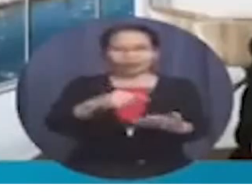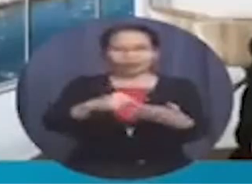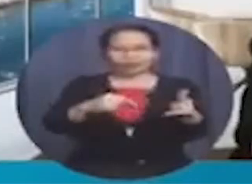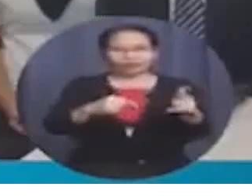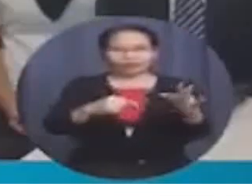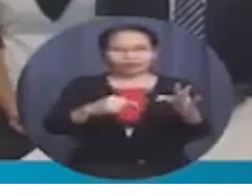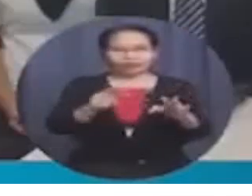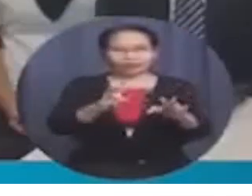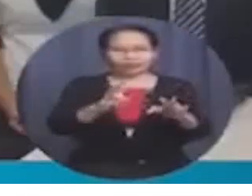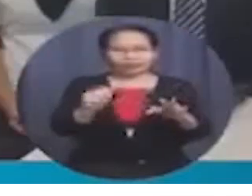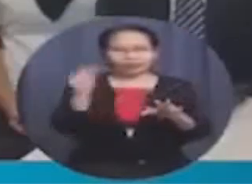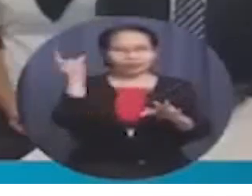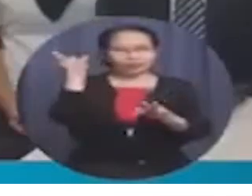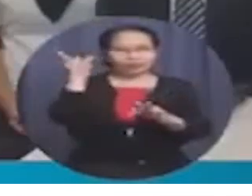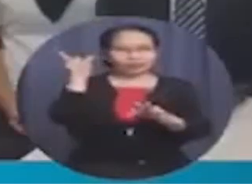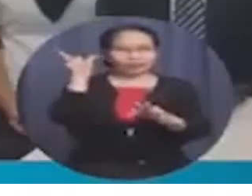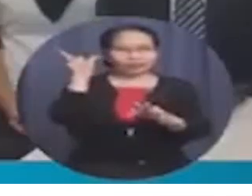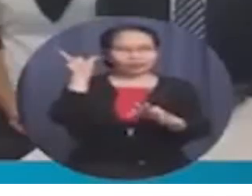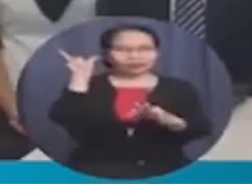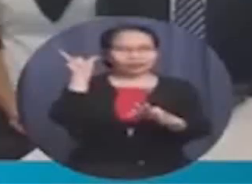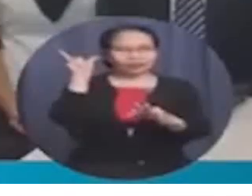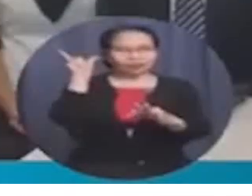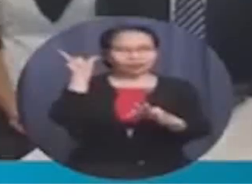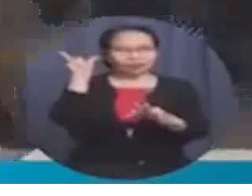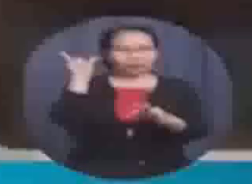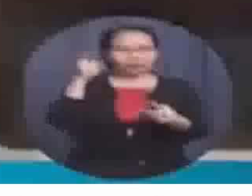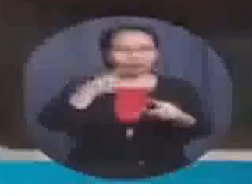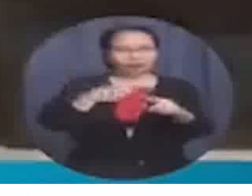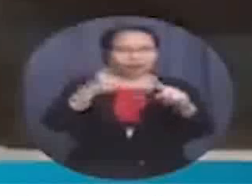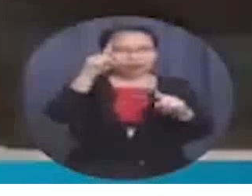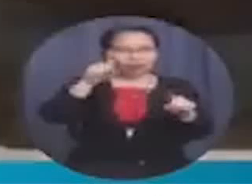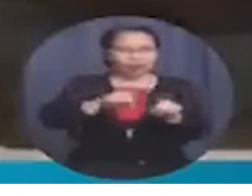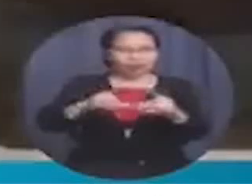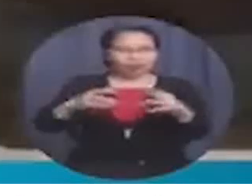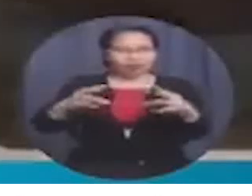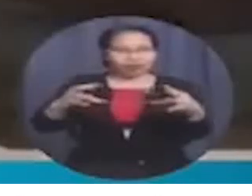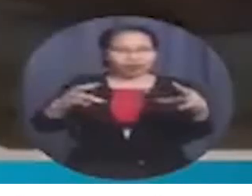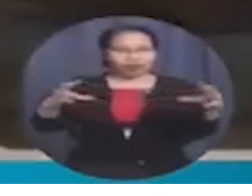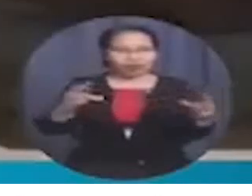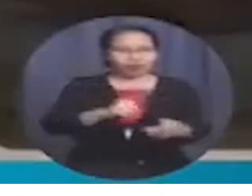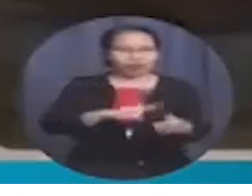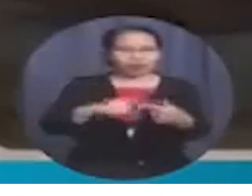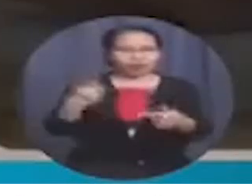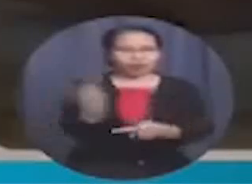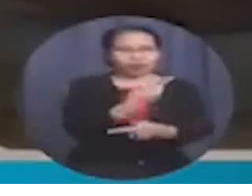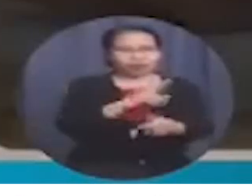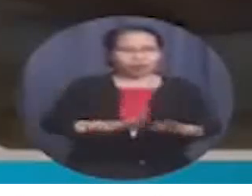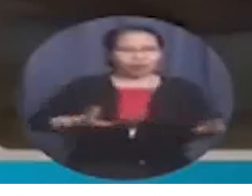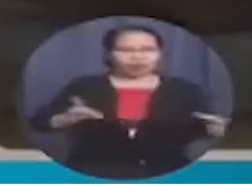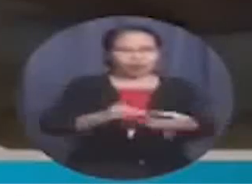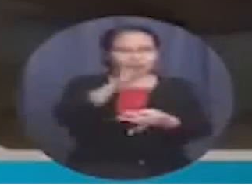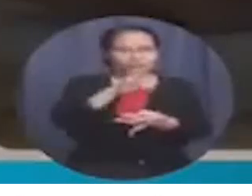17:29 ng gawa. Pakinggan nyo po. Yamang tayo ngay lahi ng Diyos, ay hindi marapat